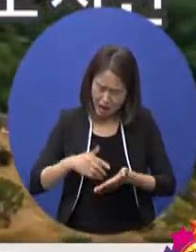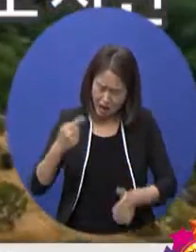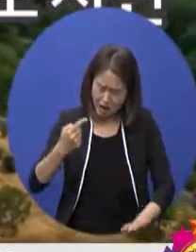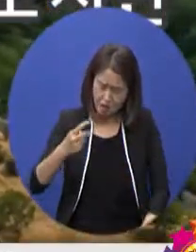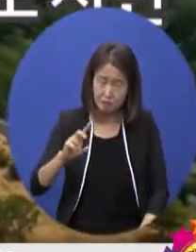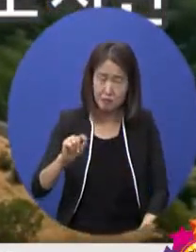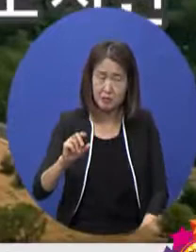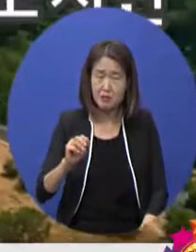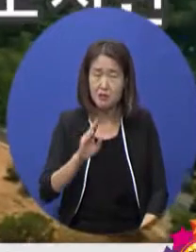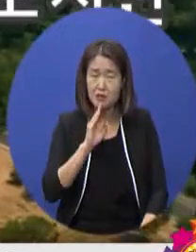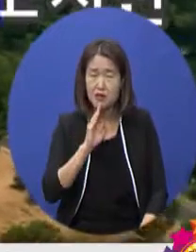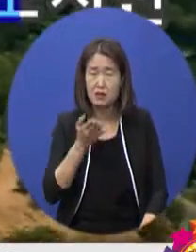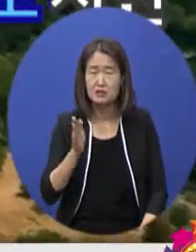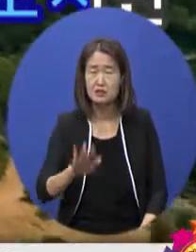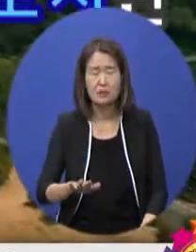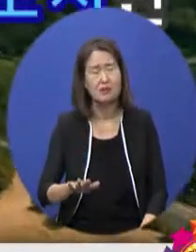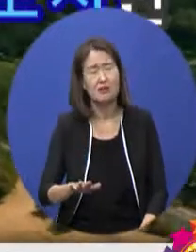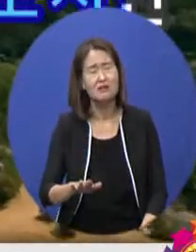내 마음